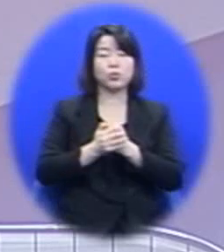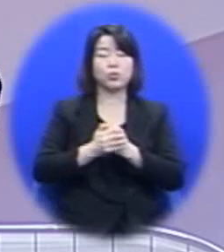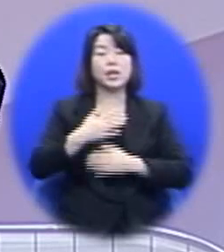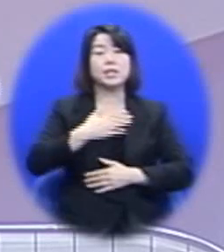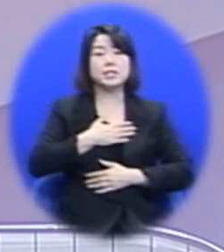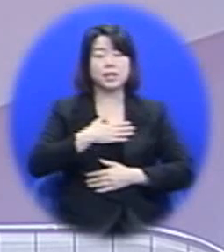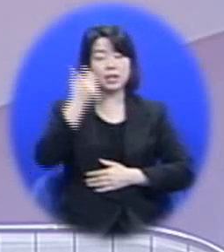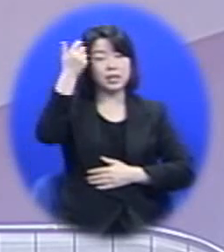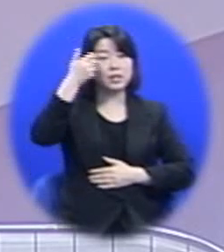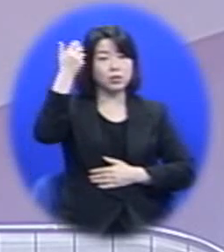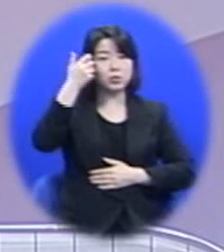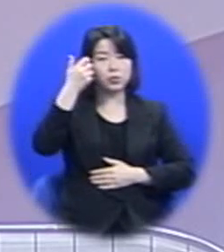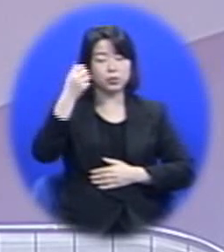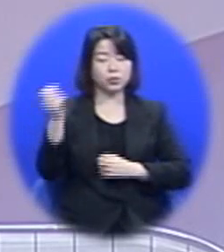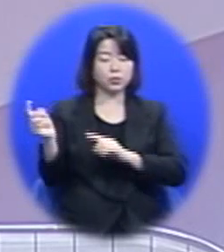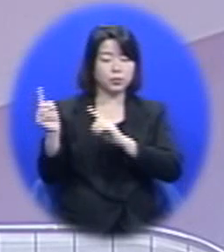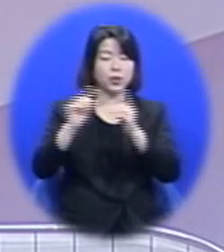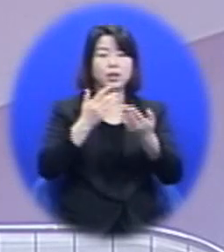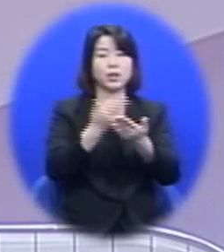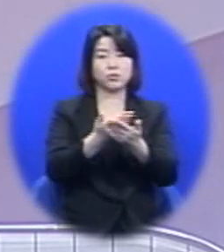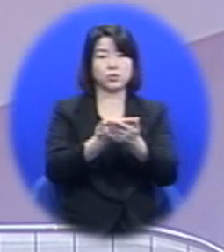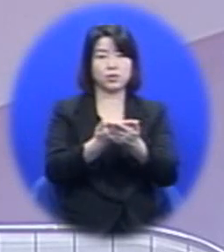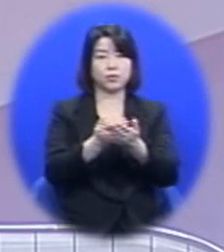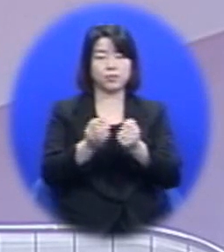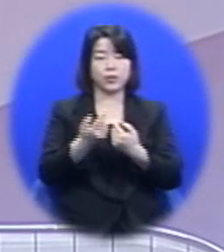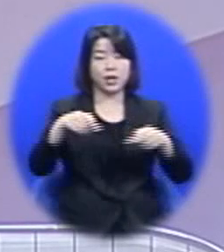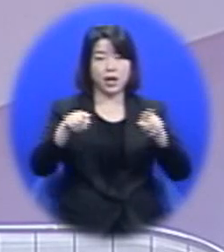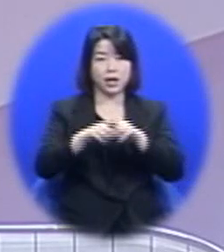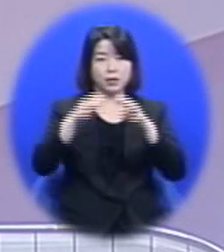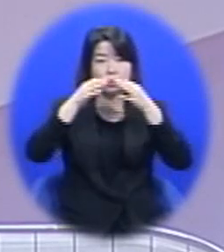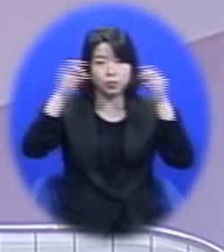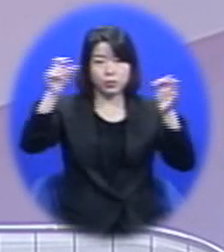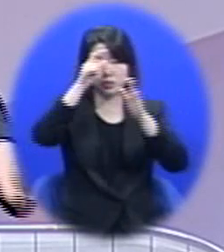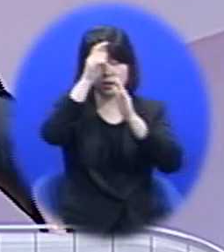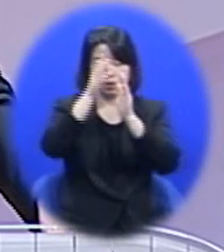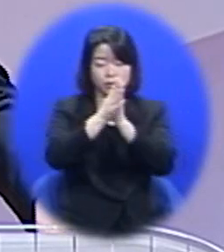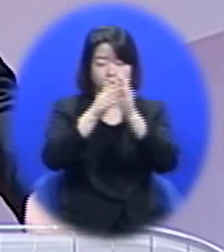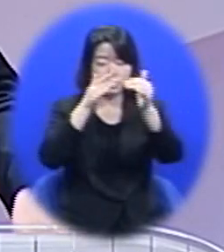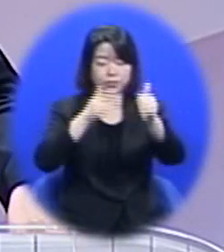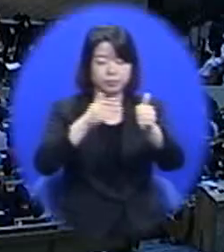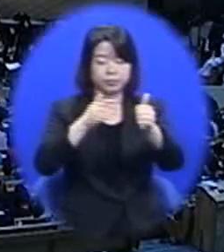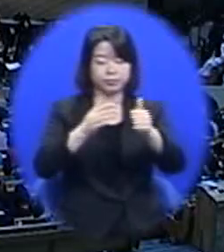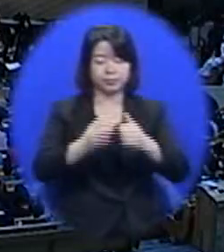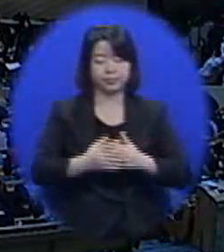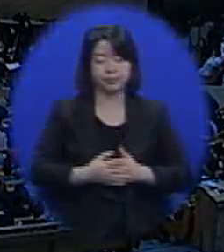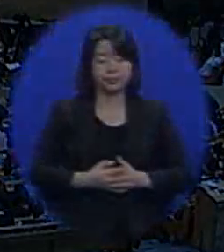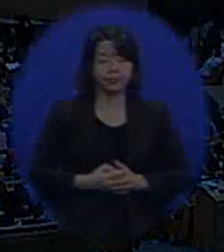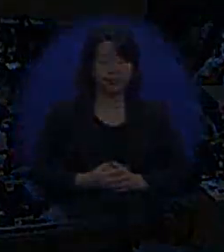영적으로 소생하게 해주세요. 우리 다 같이 통성으로 기도하겠습니다.